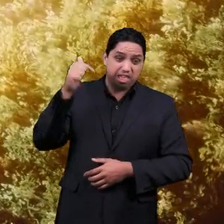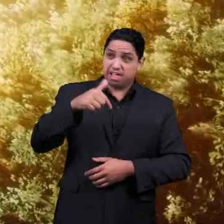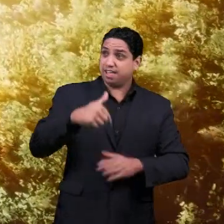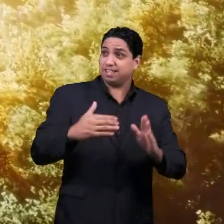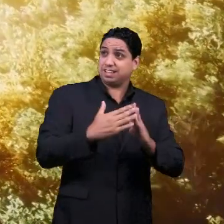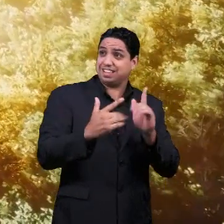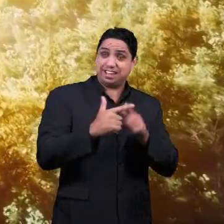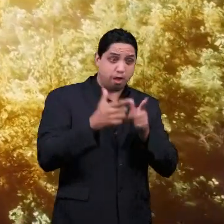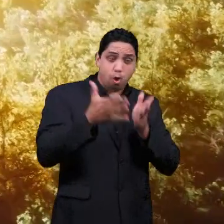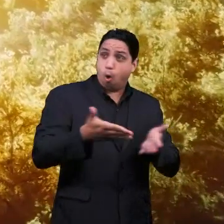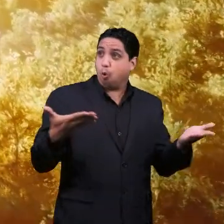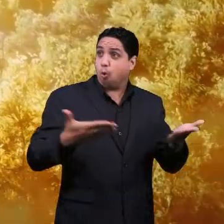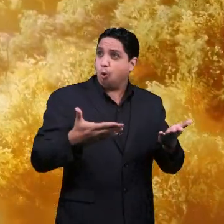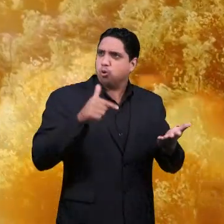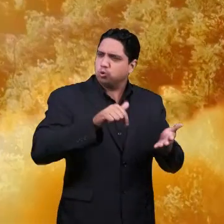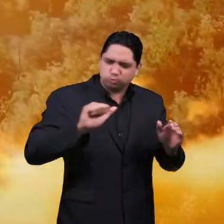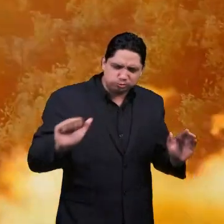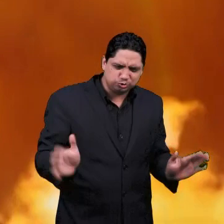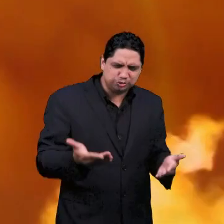О Бог мой!